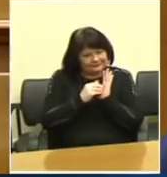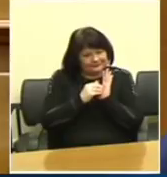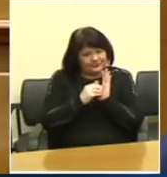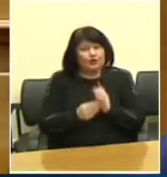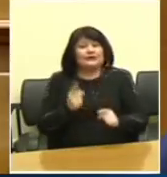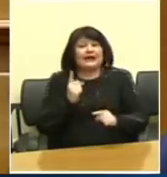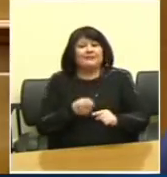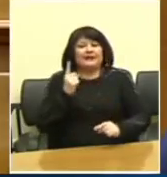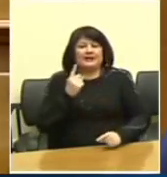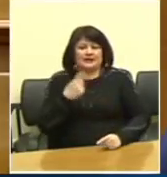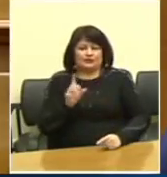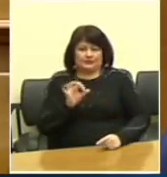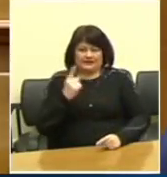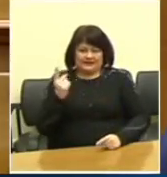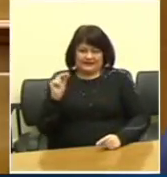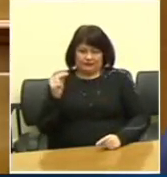των 151